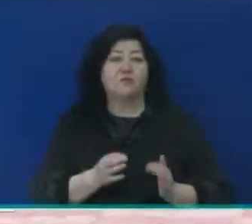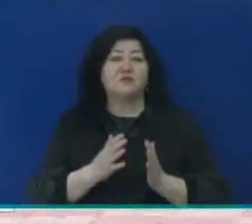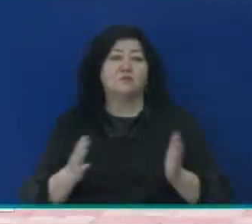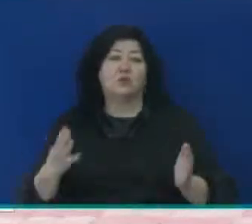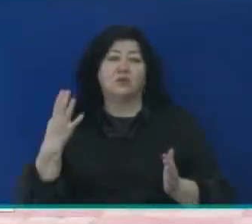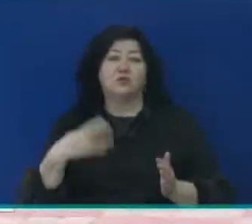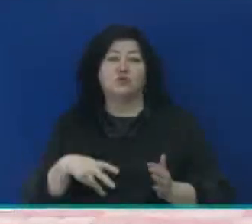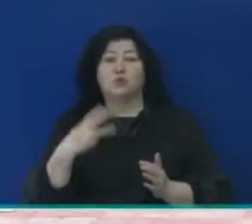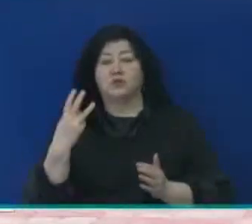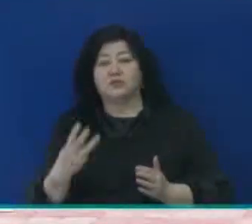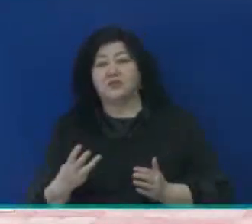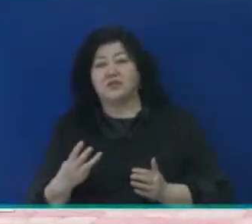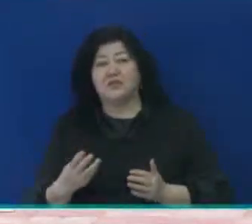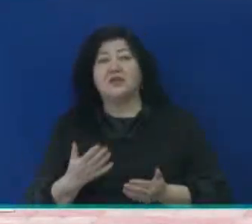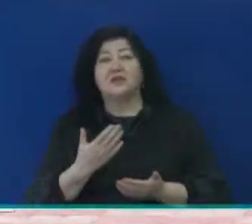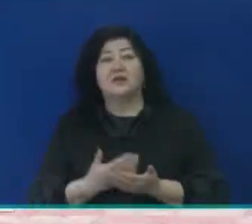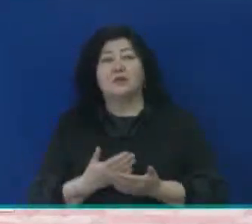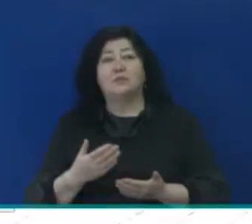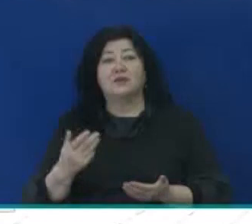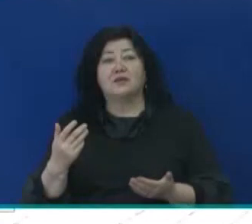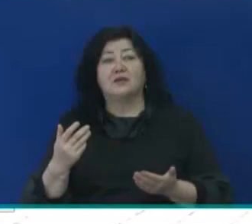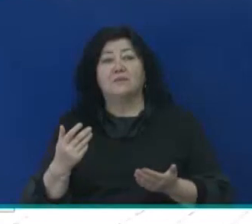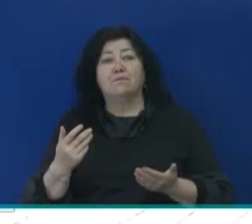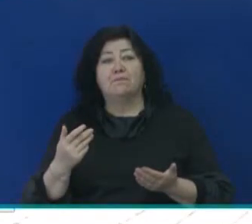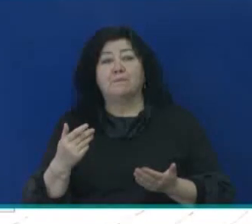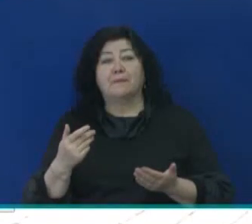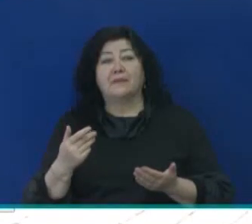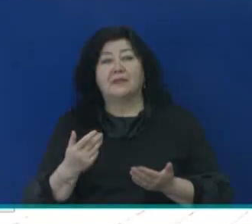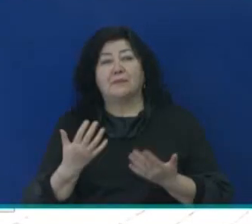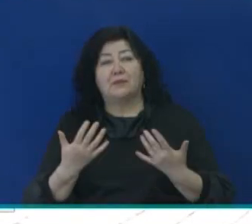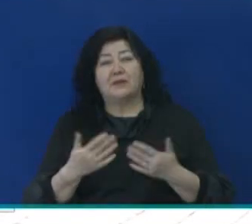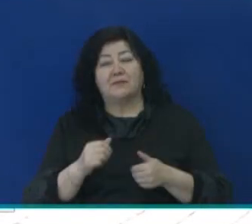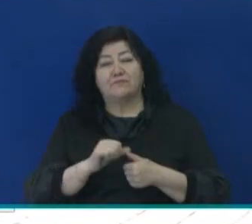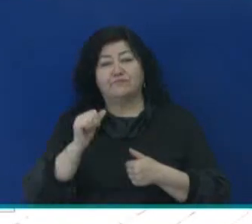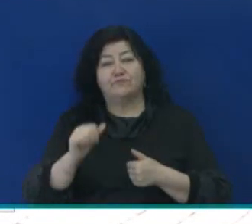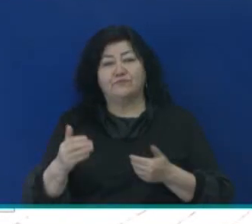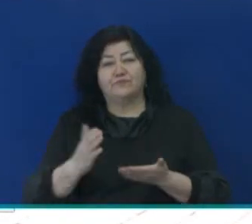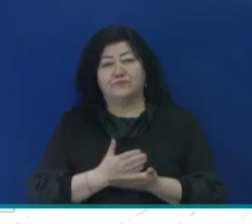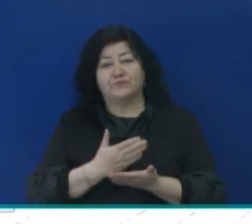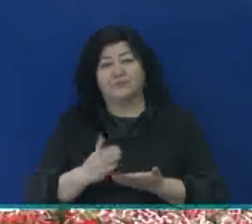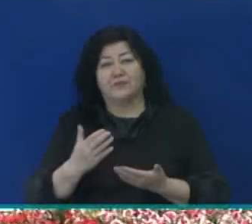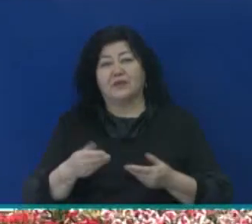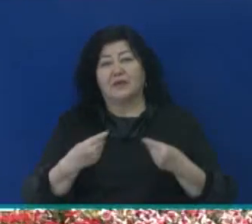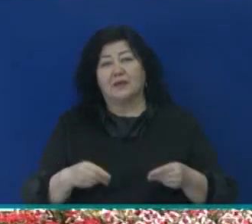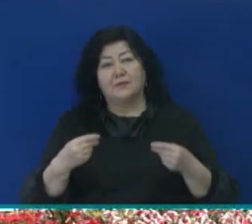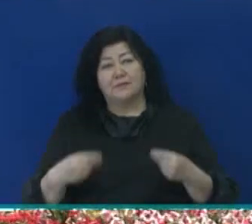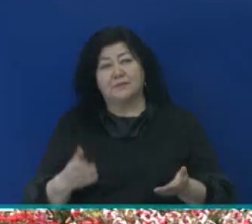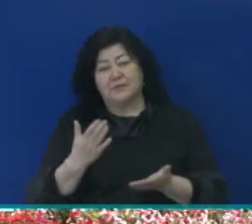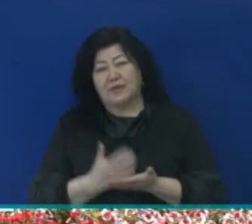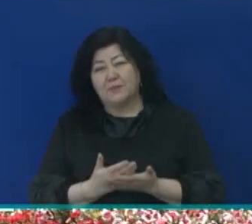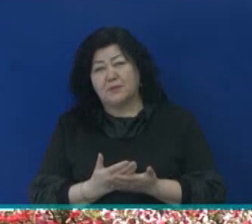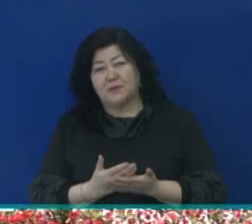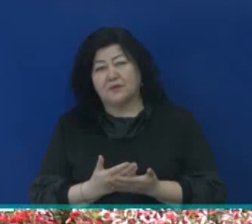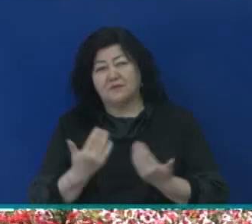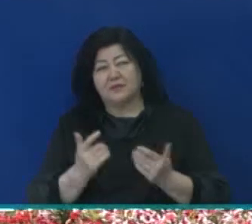бизнес субъектісінің 1349-ы Көкпектіде орналасқан. Бөлшек тауар айналымының көлемі 19,3%-ға ұлғайды. Ауданның